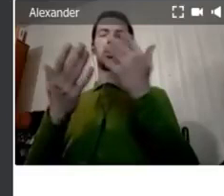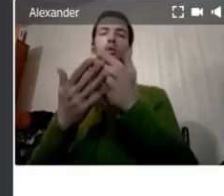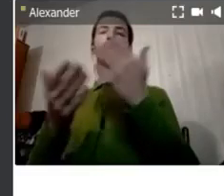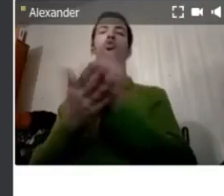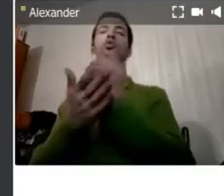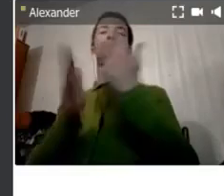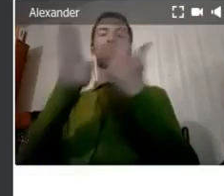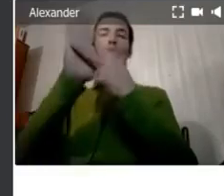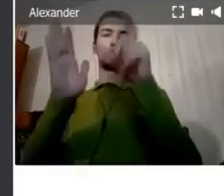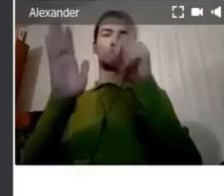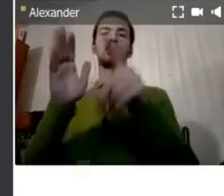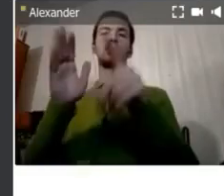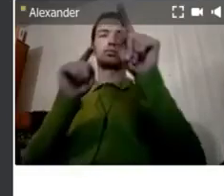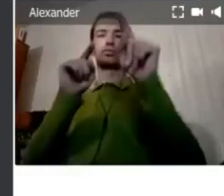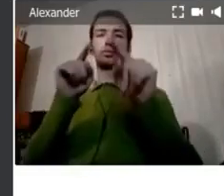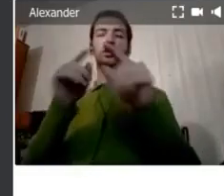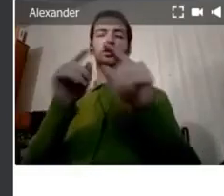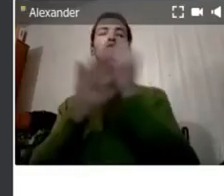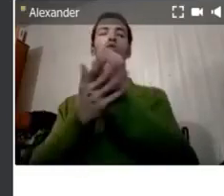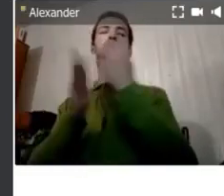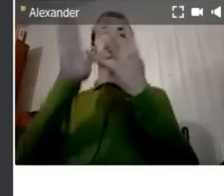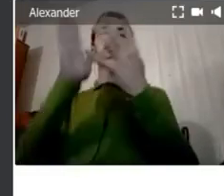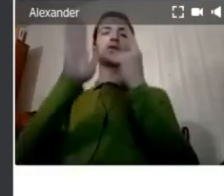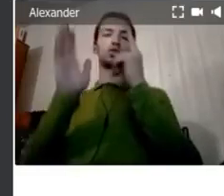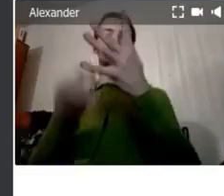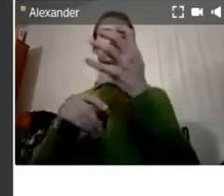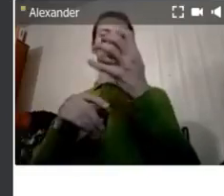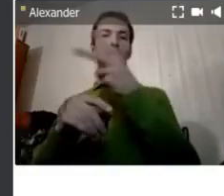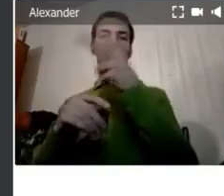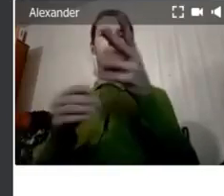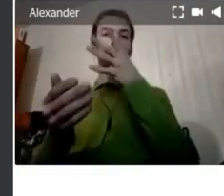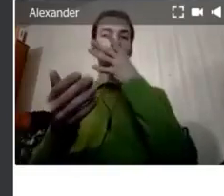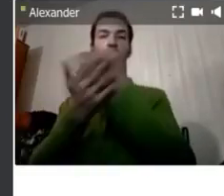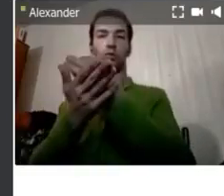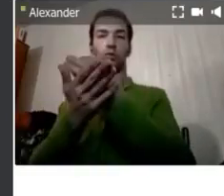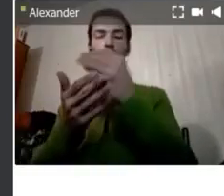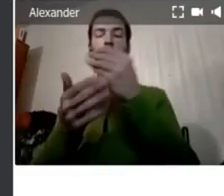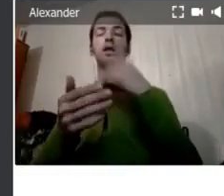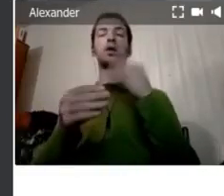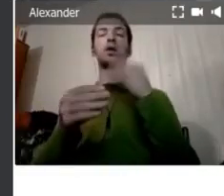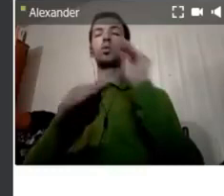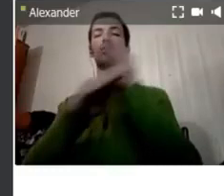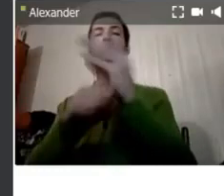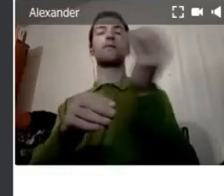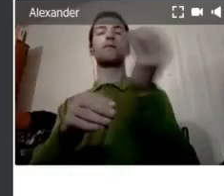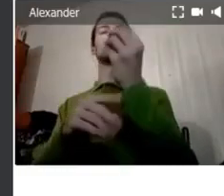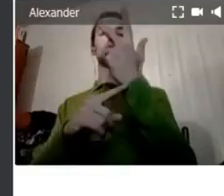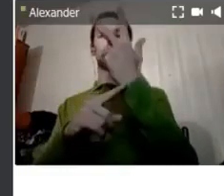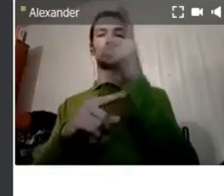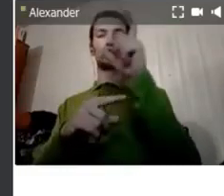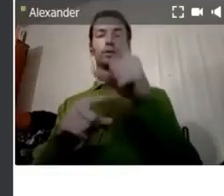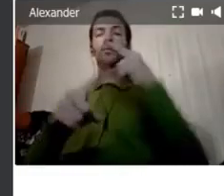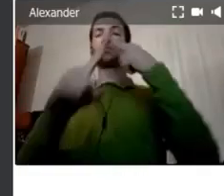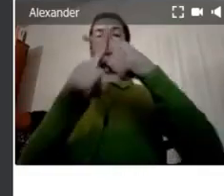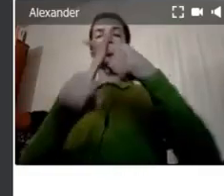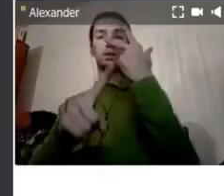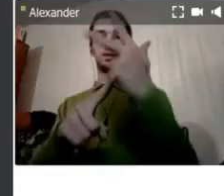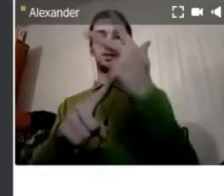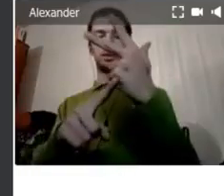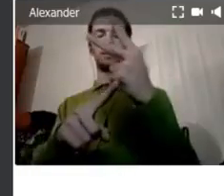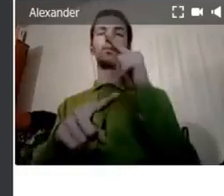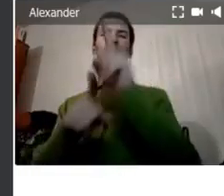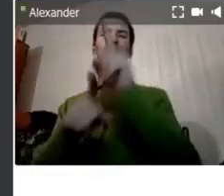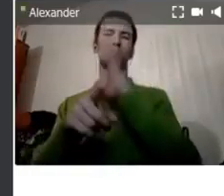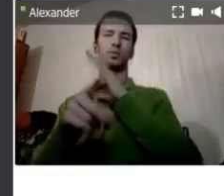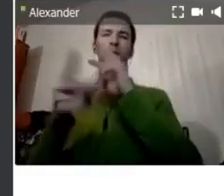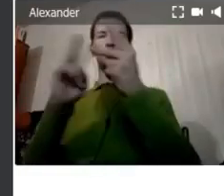Но максимальное здесь количество 12. На самом деле, там по моей практике я скажу, что это примерно 10-9